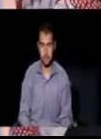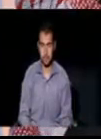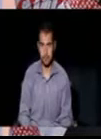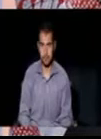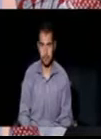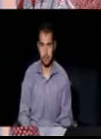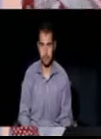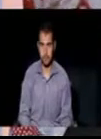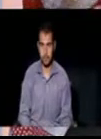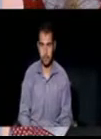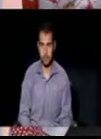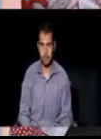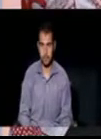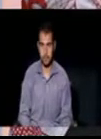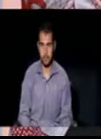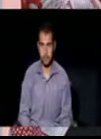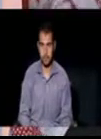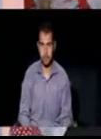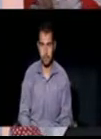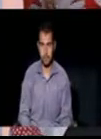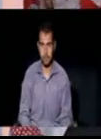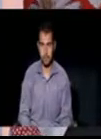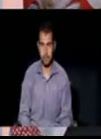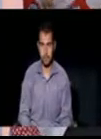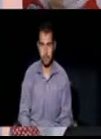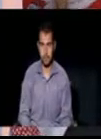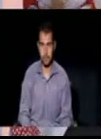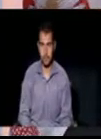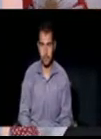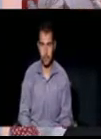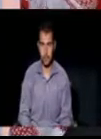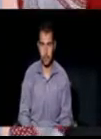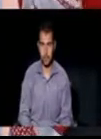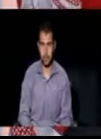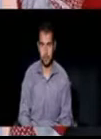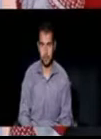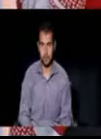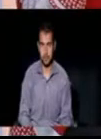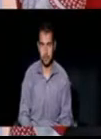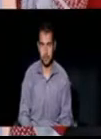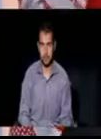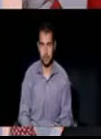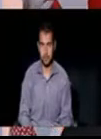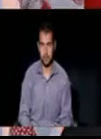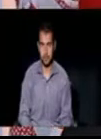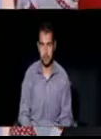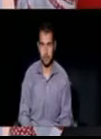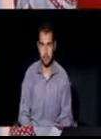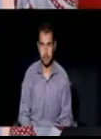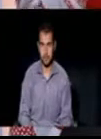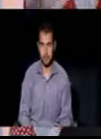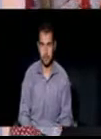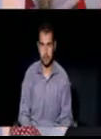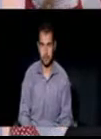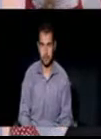هي عايزه تقول حاجه. كلمه سيد للرئيس. سيد الرئيس. لرئيس الجمهوريه.